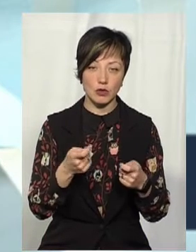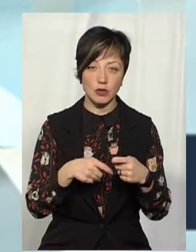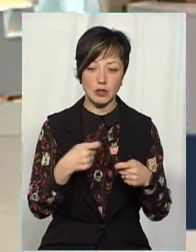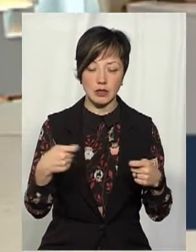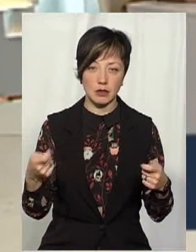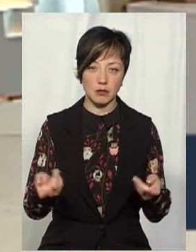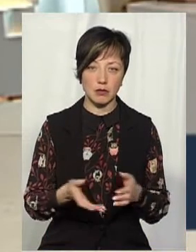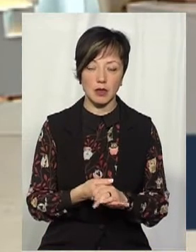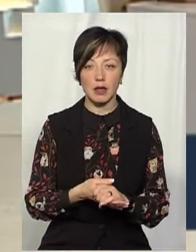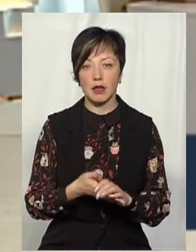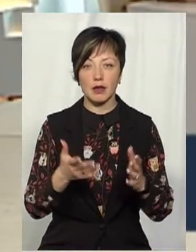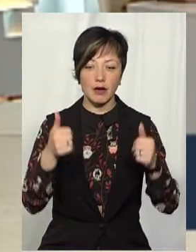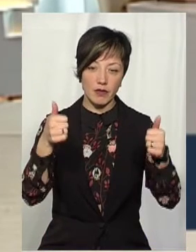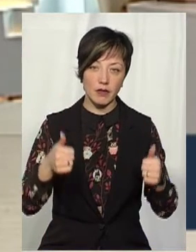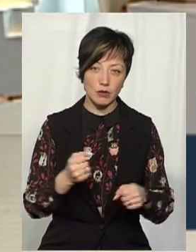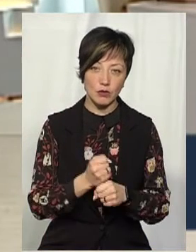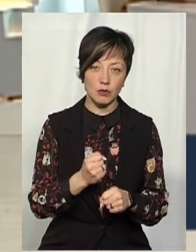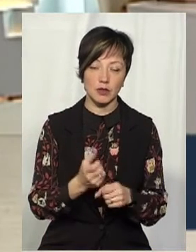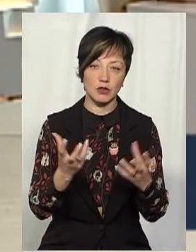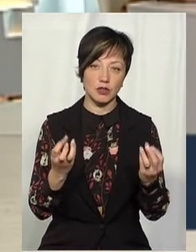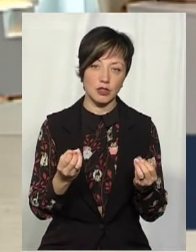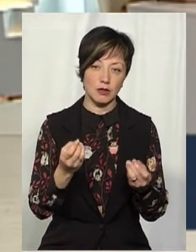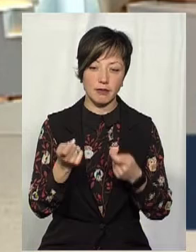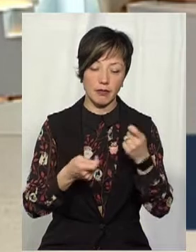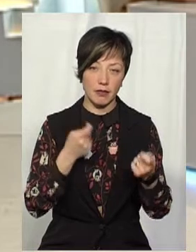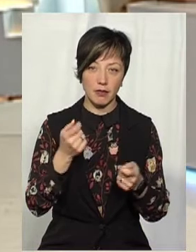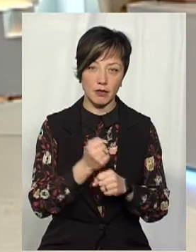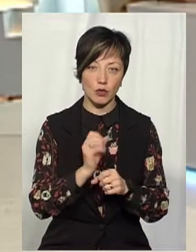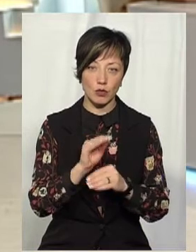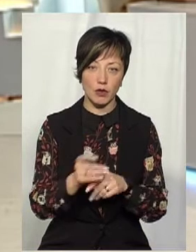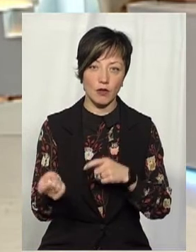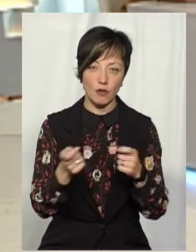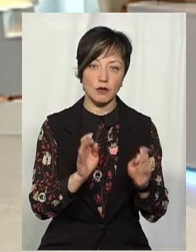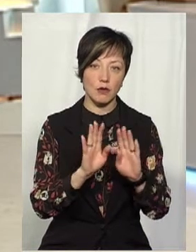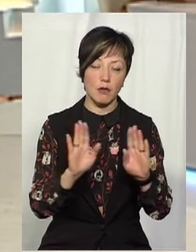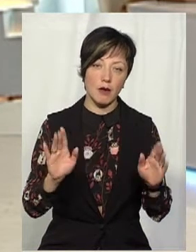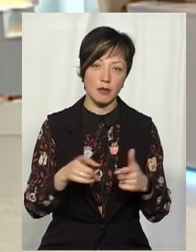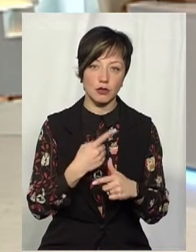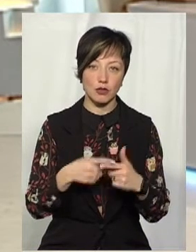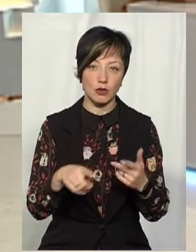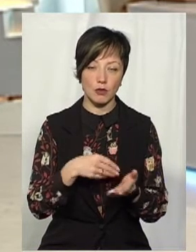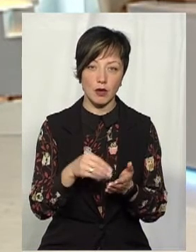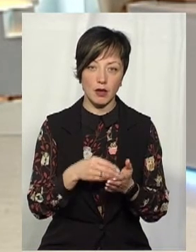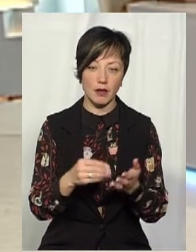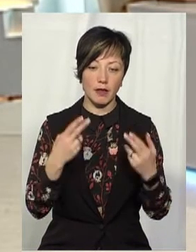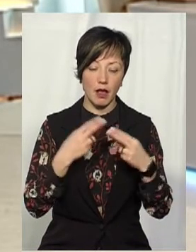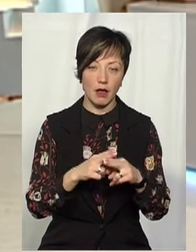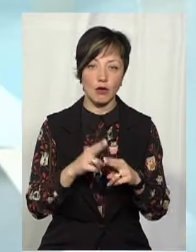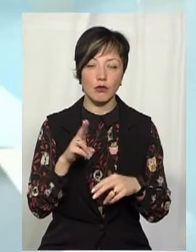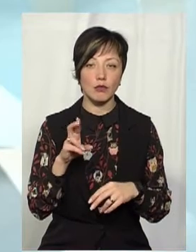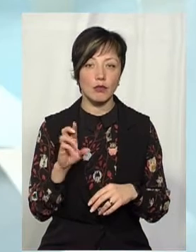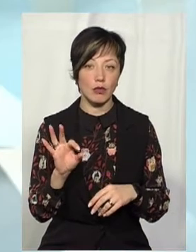було щось недороблено. Десь вивіску робили, десь ще доробляли, там, довозили меблі чи докупляли оргтехніку, тому